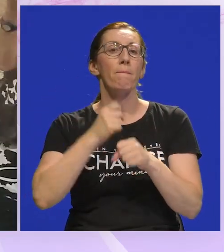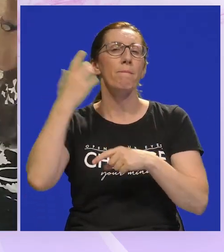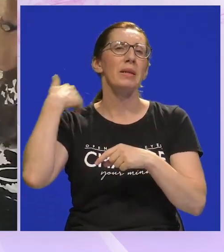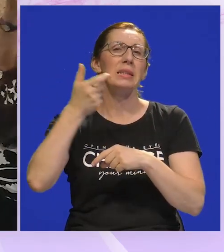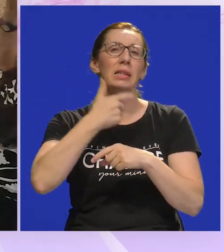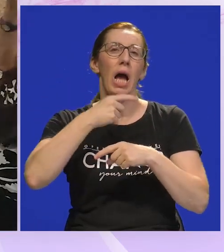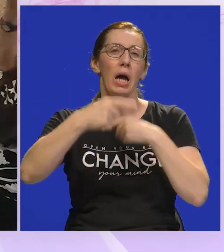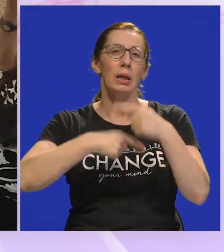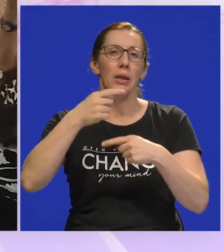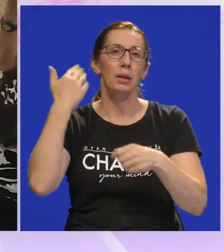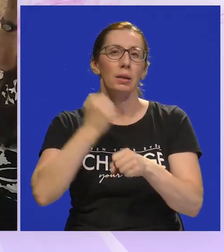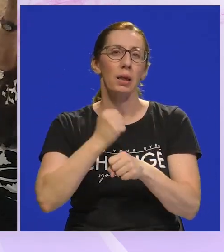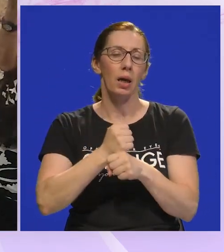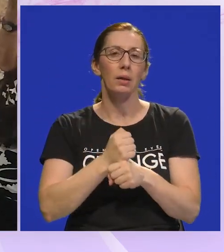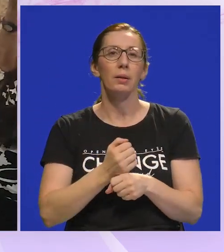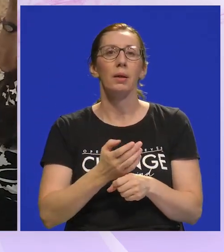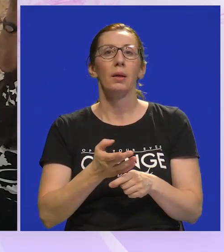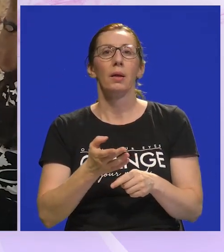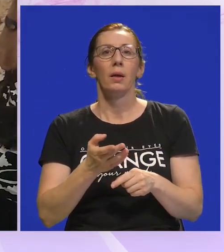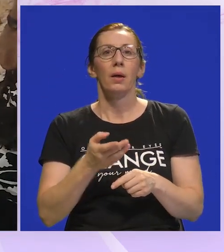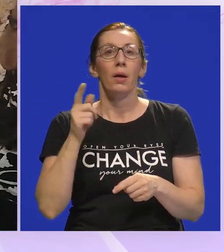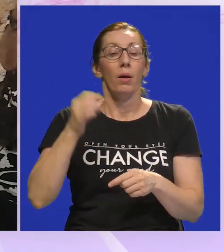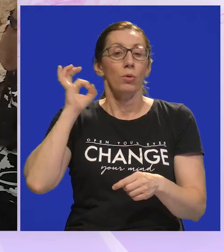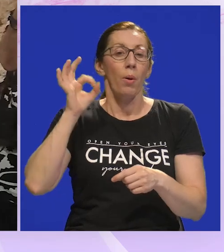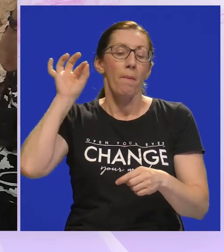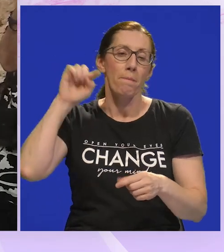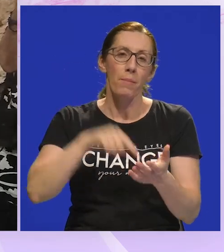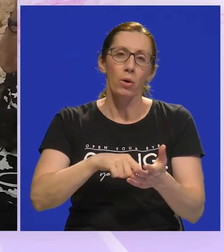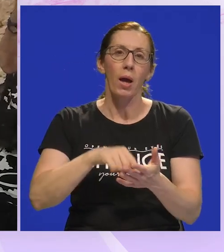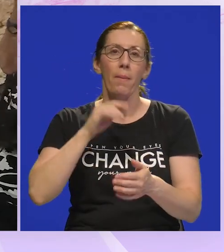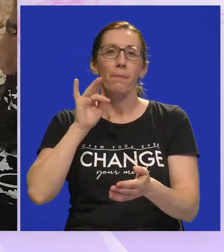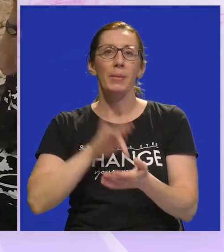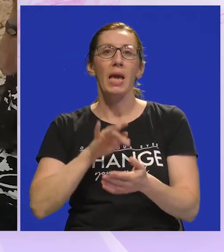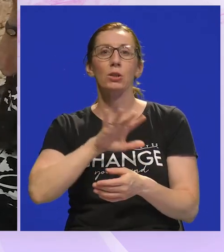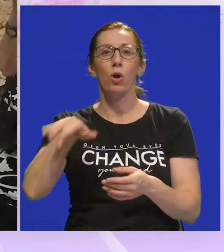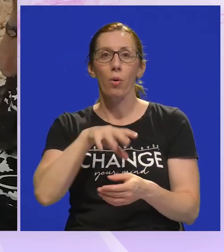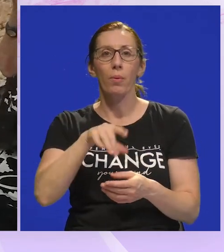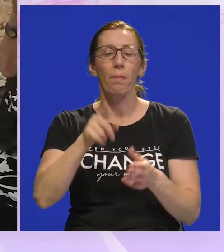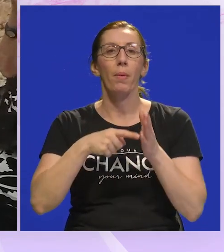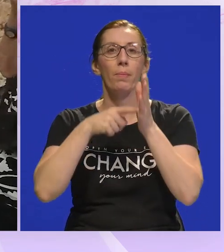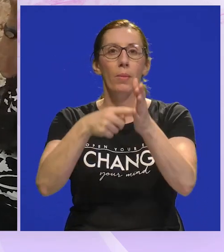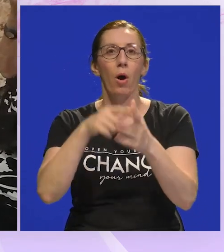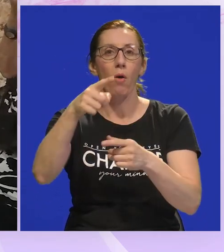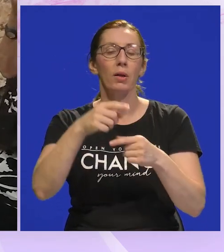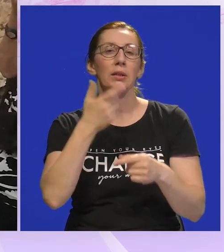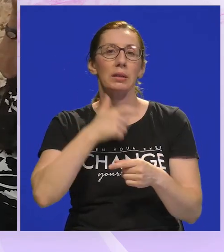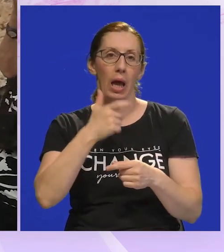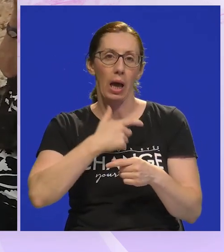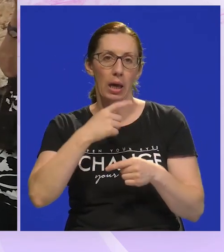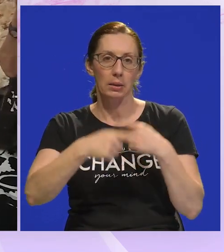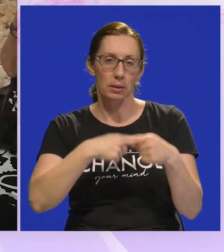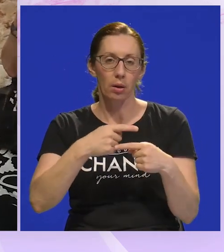baštini, tako da evo, mislimo da je ovo dobro pogođeno mjesto za predstavljanje ovakve